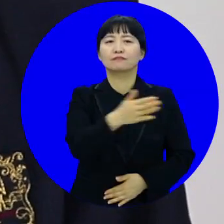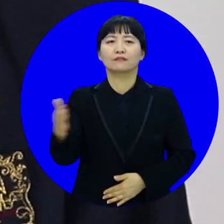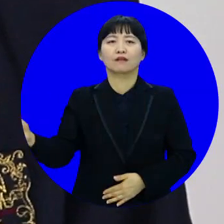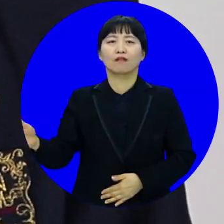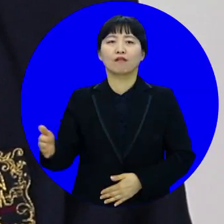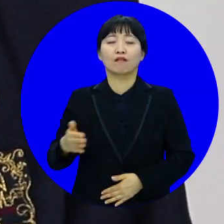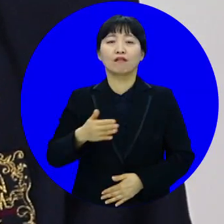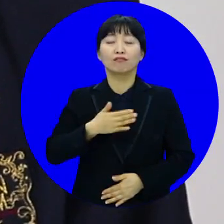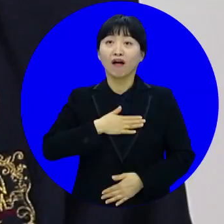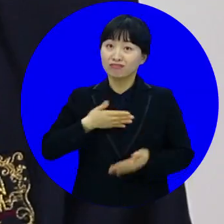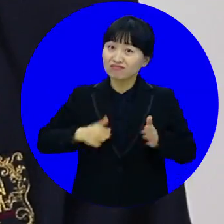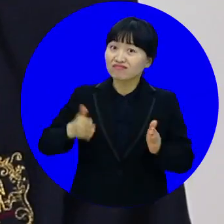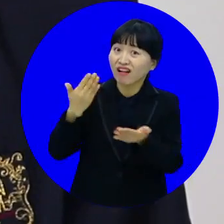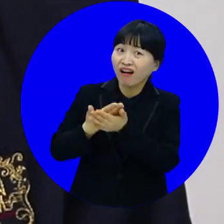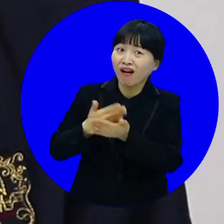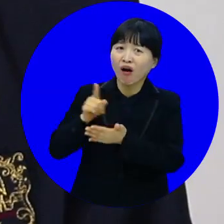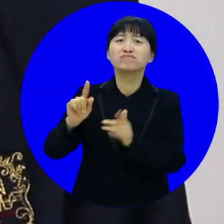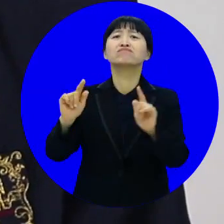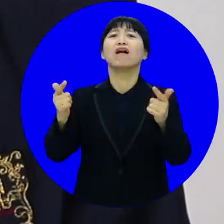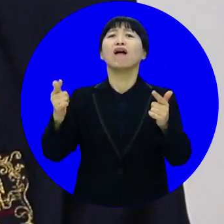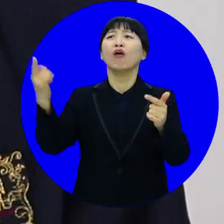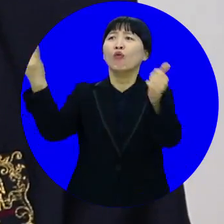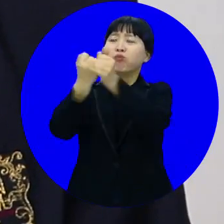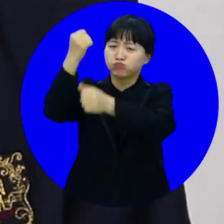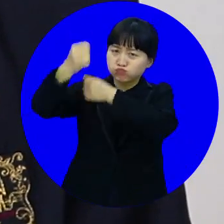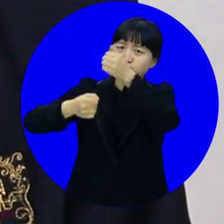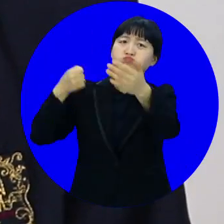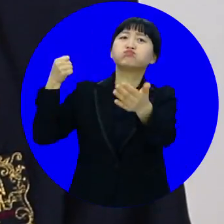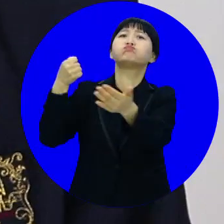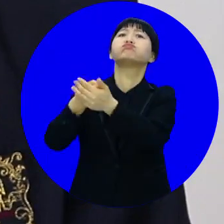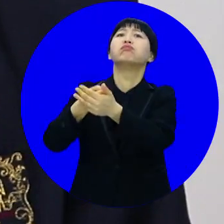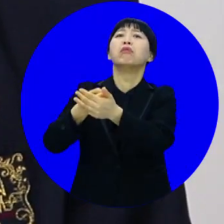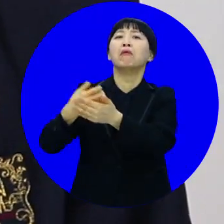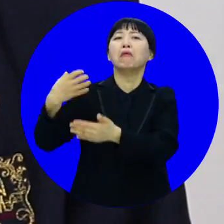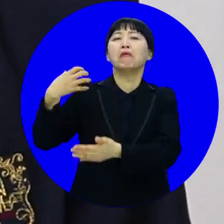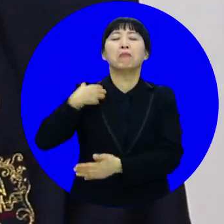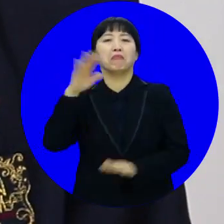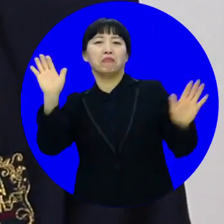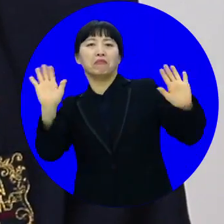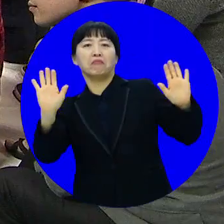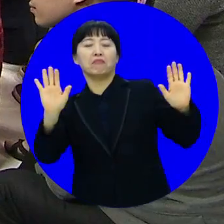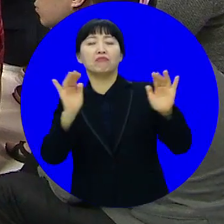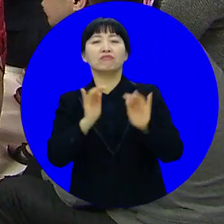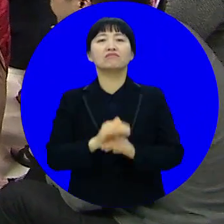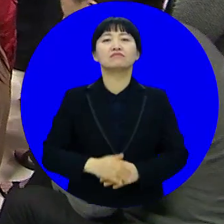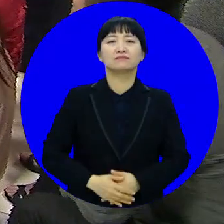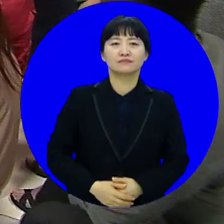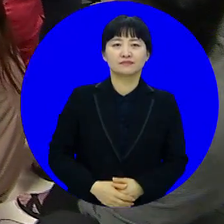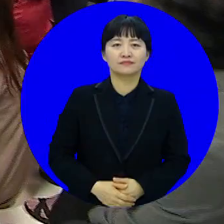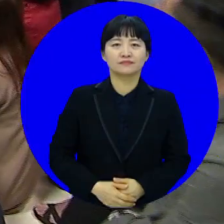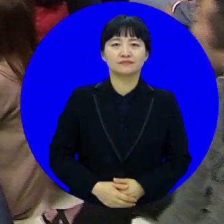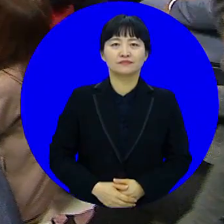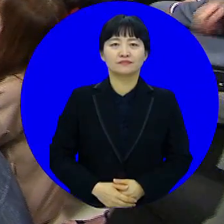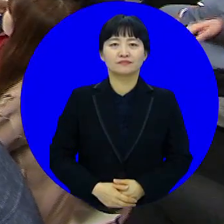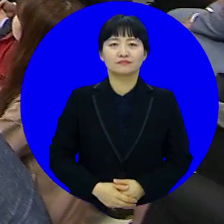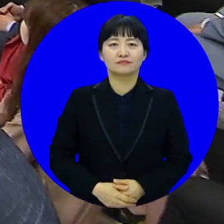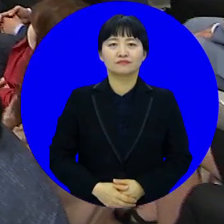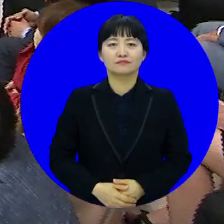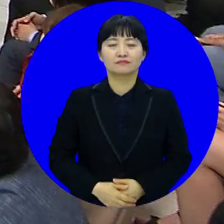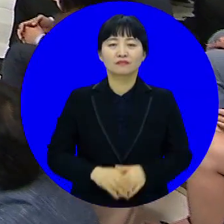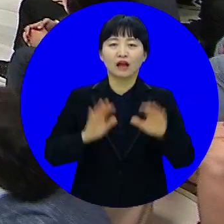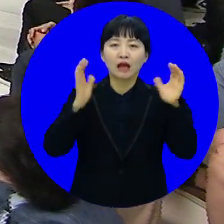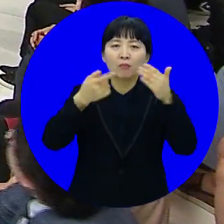한 것도 아니고 무슨 자기들 마음대로 낳아놓고 책임지려는 사람은 아무도 없어요. 선생님, 아이들